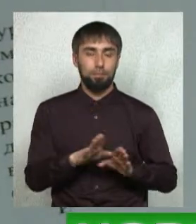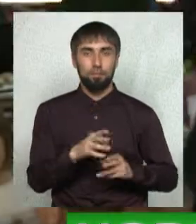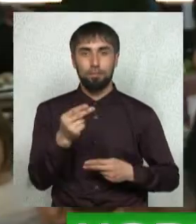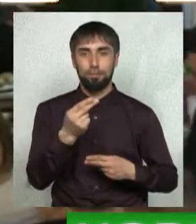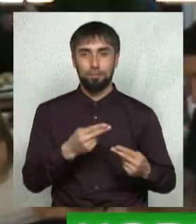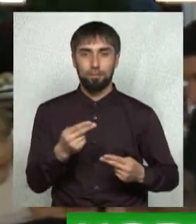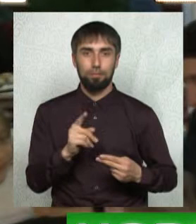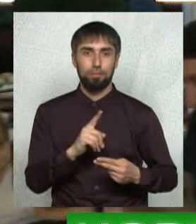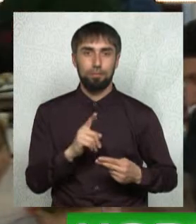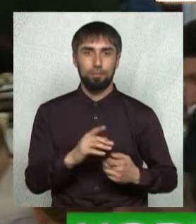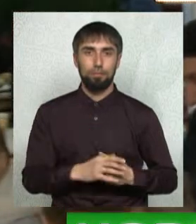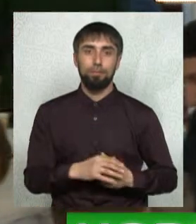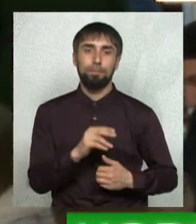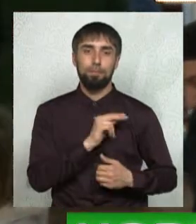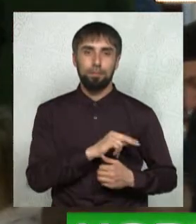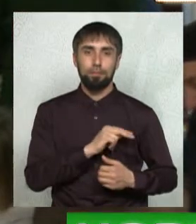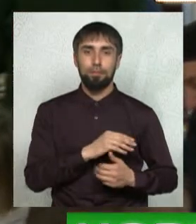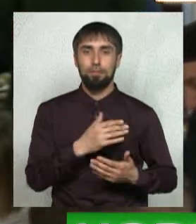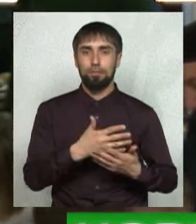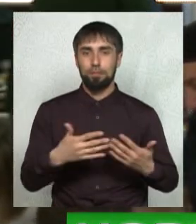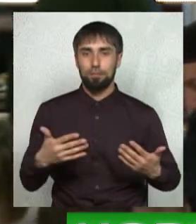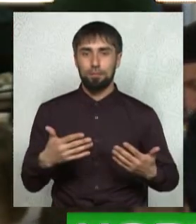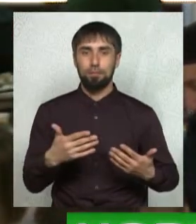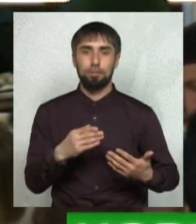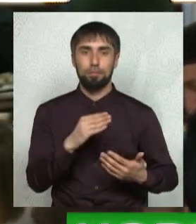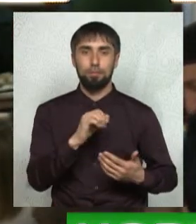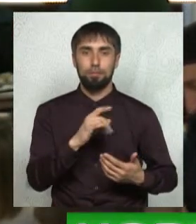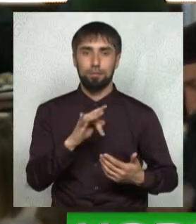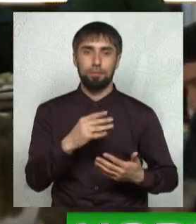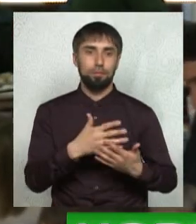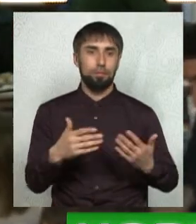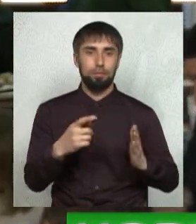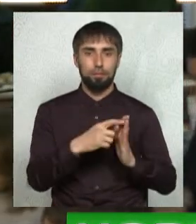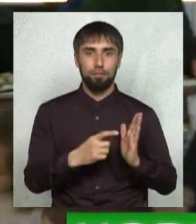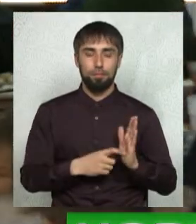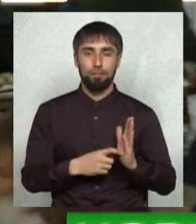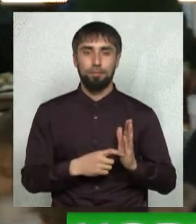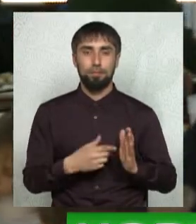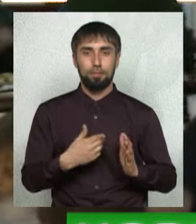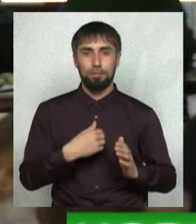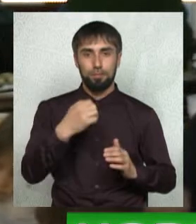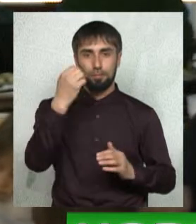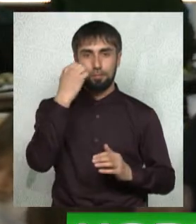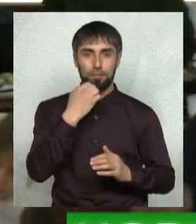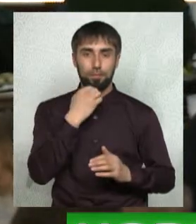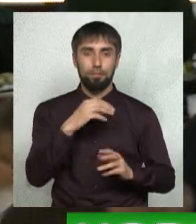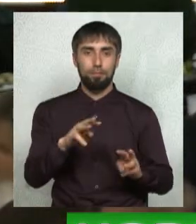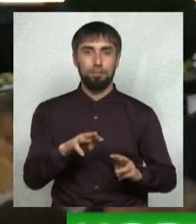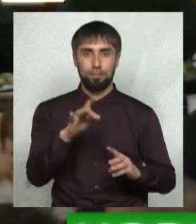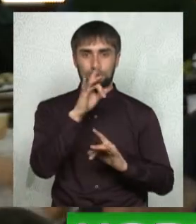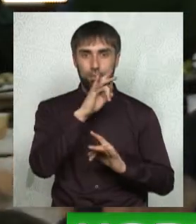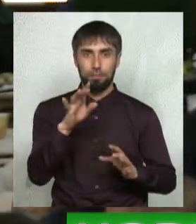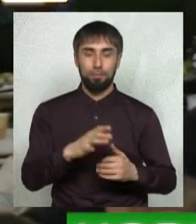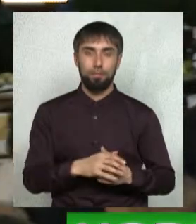художники, что работают в разные жанры, в разной тематике. Я благодарен Министерству